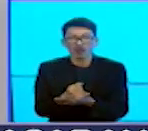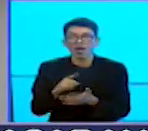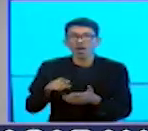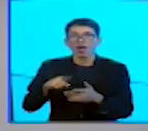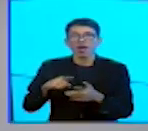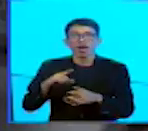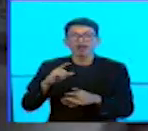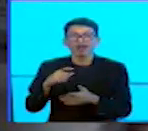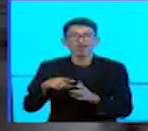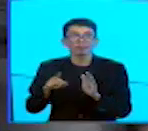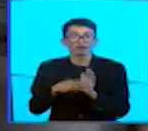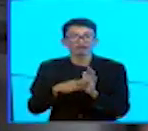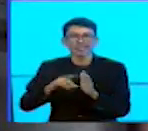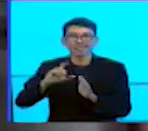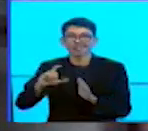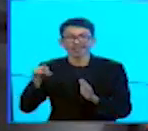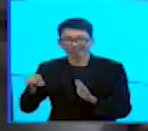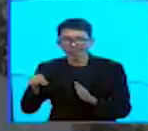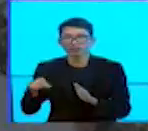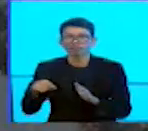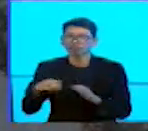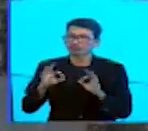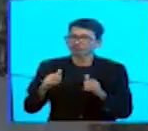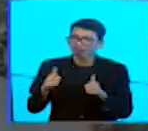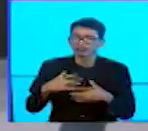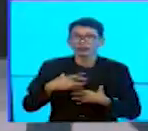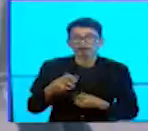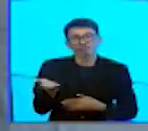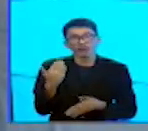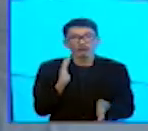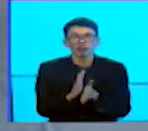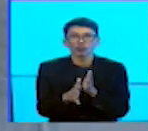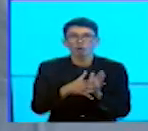memenuhi kebutuhan Anda. Langsung saja download Motion Banking dan